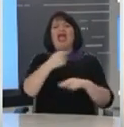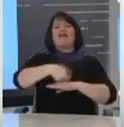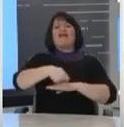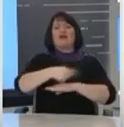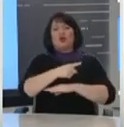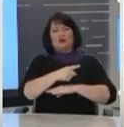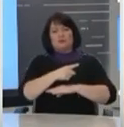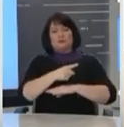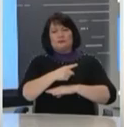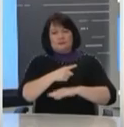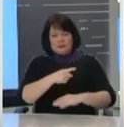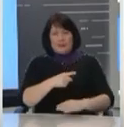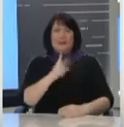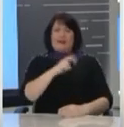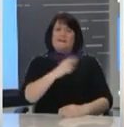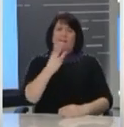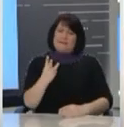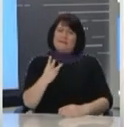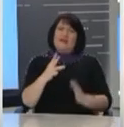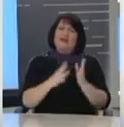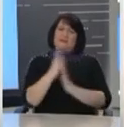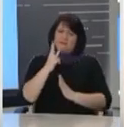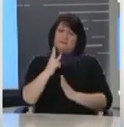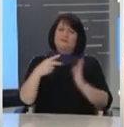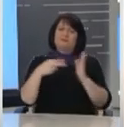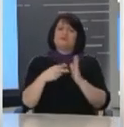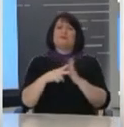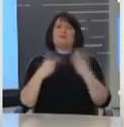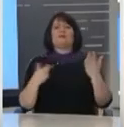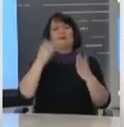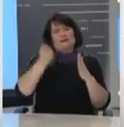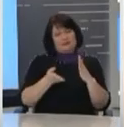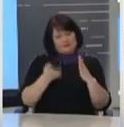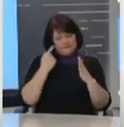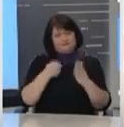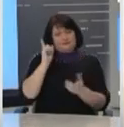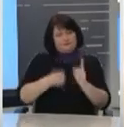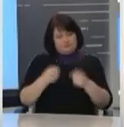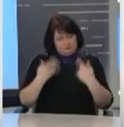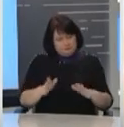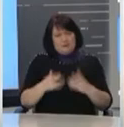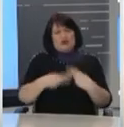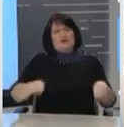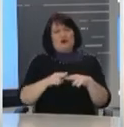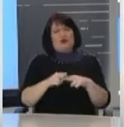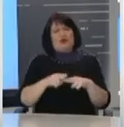την υπαριθμόν 23-13 του 2017 απόφασή του